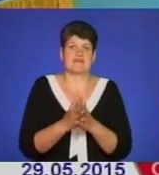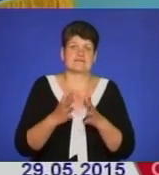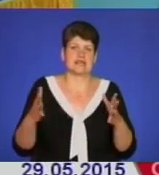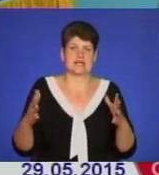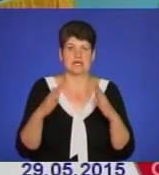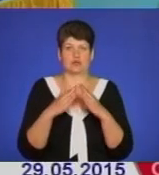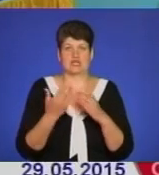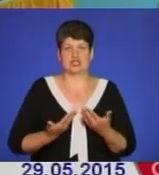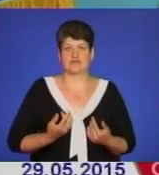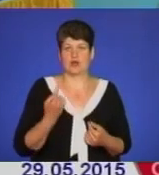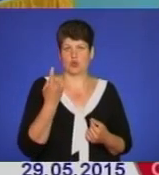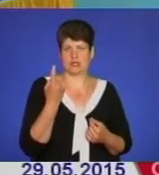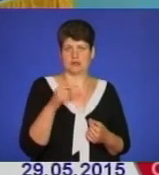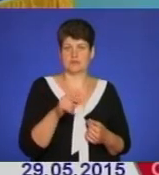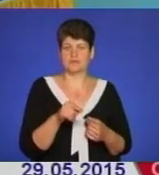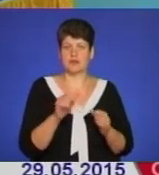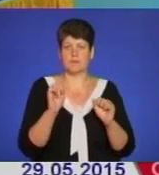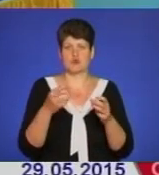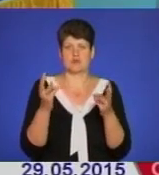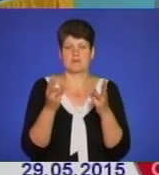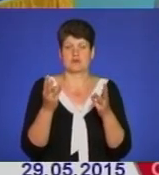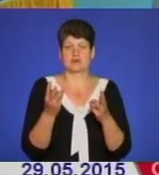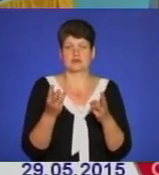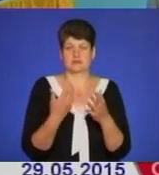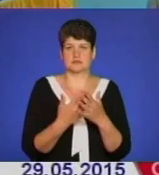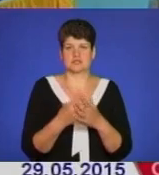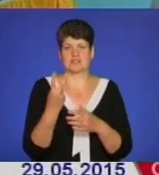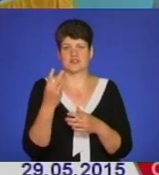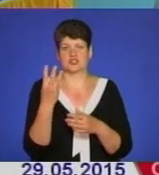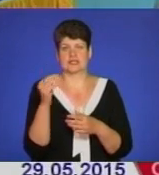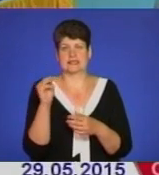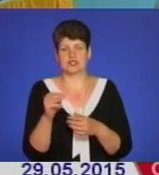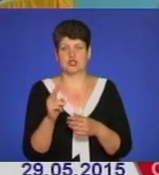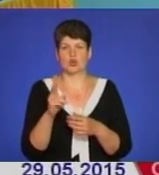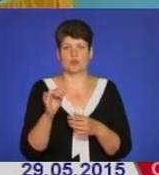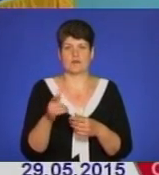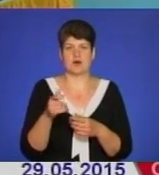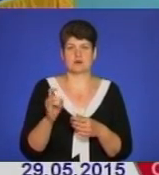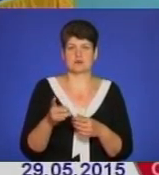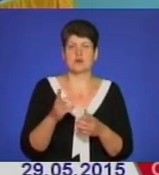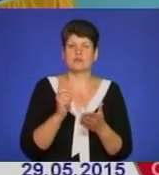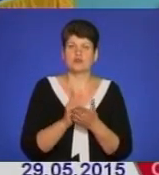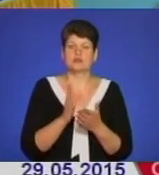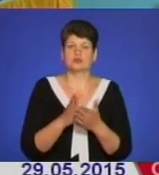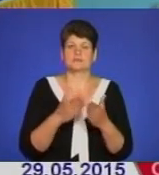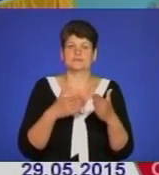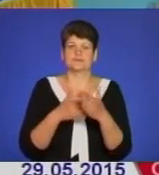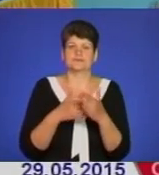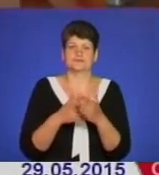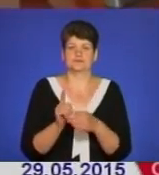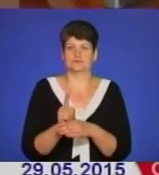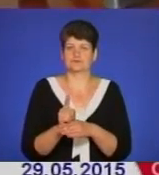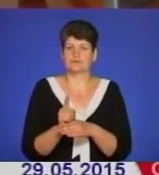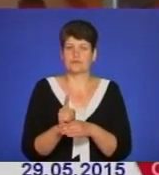а сам один проживає в ньому і може випалити 2000 чи 3000 кубів газу на опалення. Мусить бути якісь соціальні